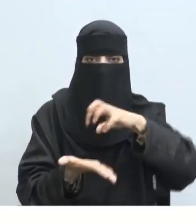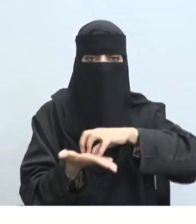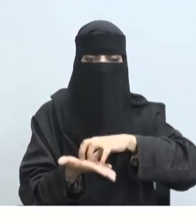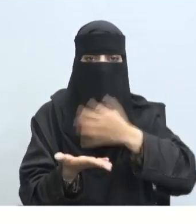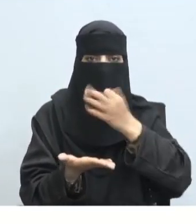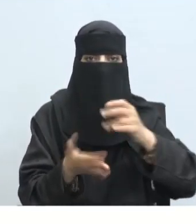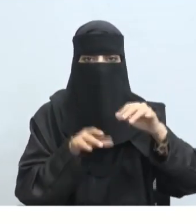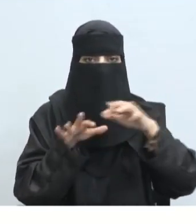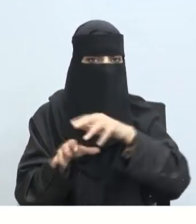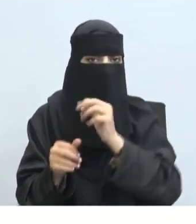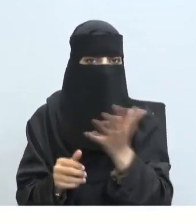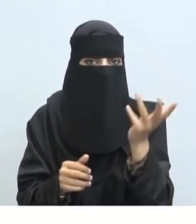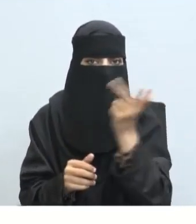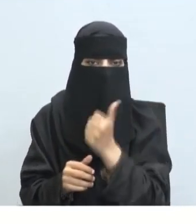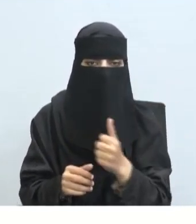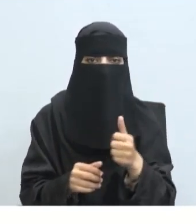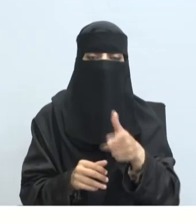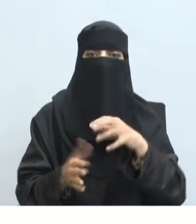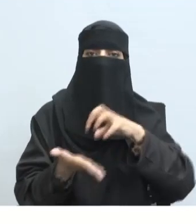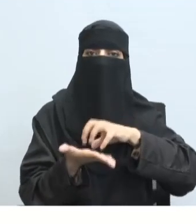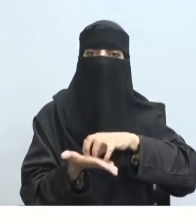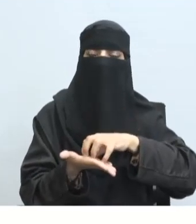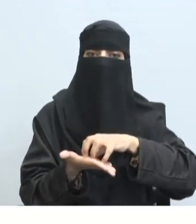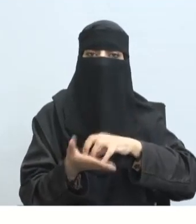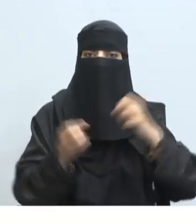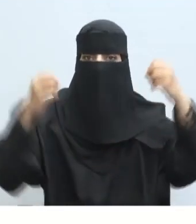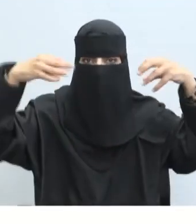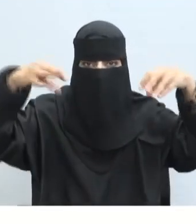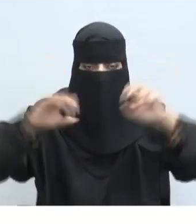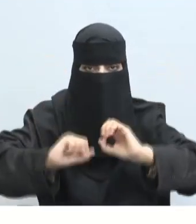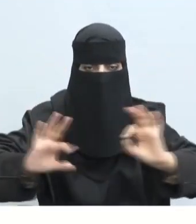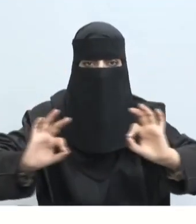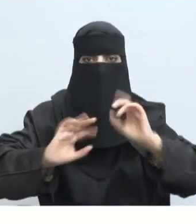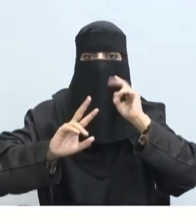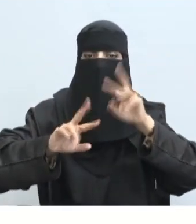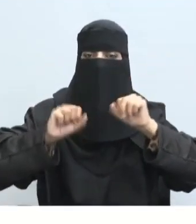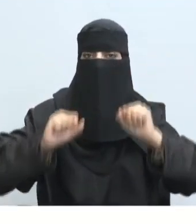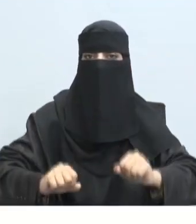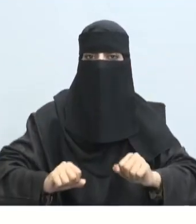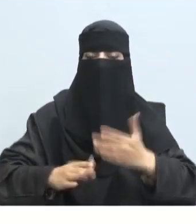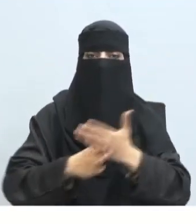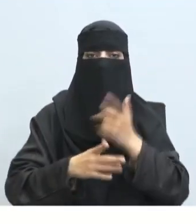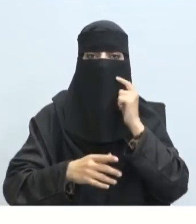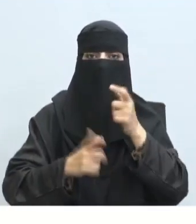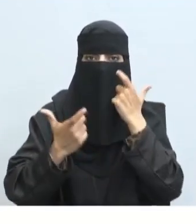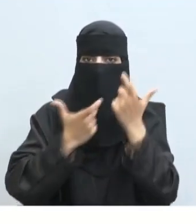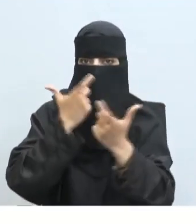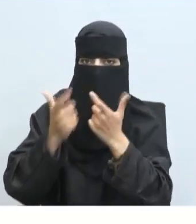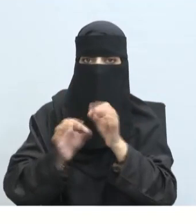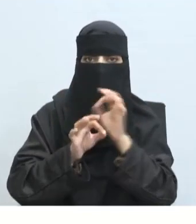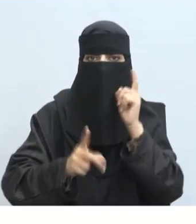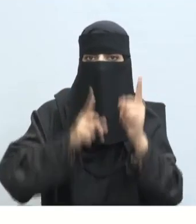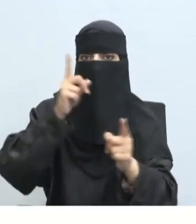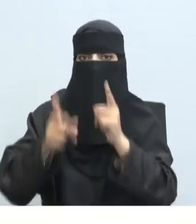لجميع الموارد المتاحه مثلا قاعات للاضاءه لكي نستطيع ادارتها وبالتالي نستطيع ان نراقب نستطيع